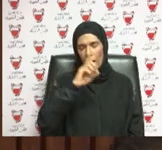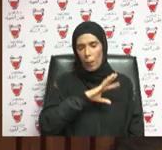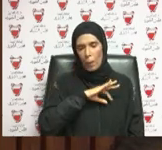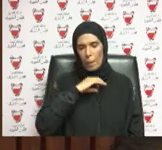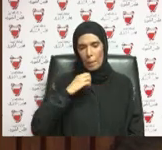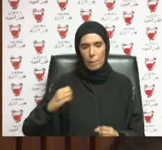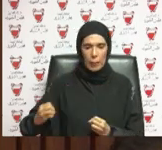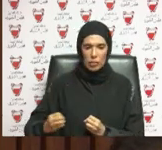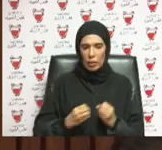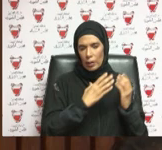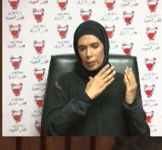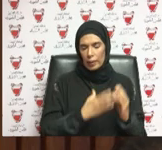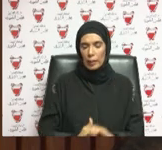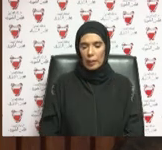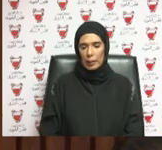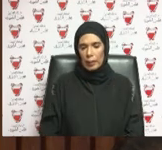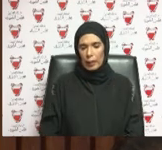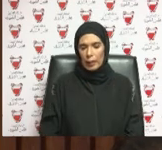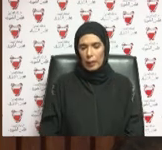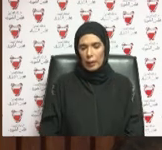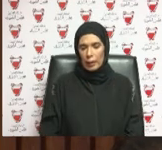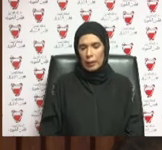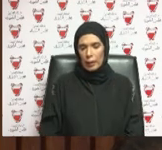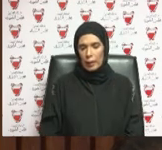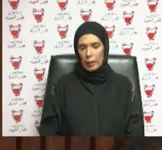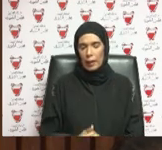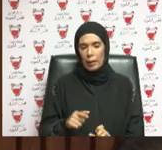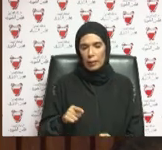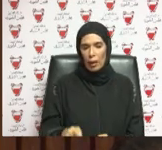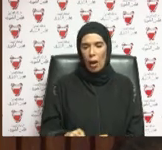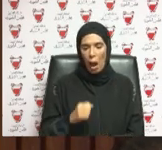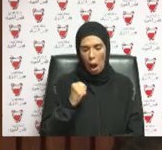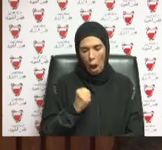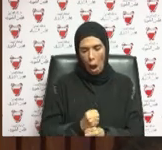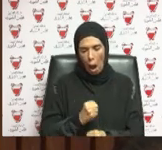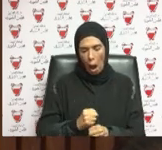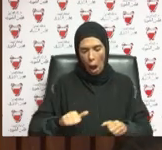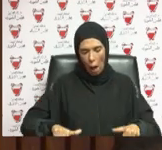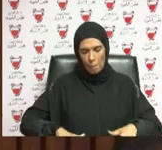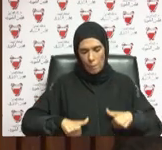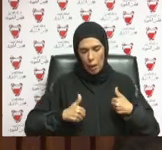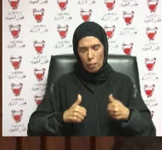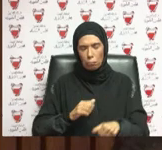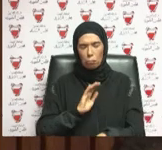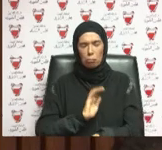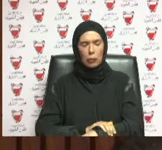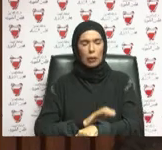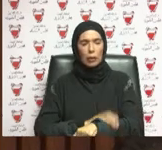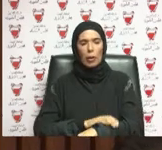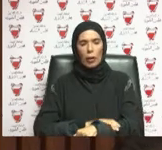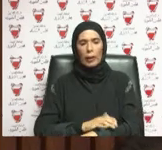وأسكنه فسيح جناته. الأمير خليفة سخر حياته وكل جهوده وأوقاته في